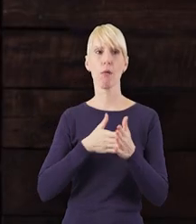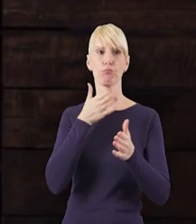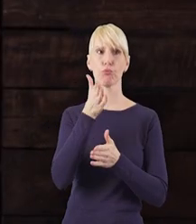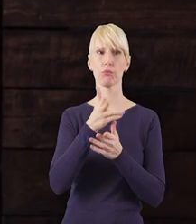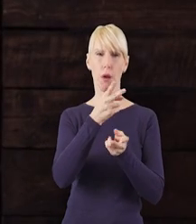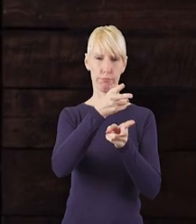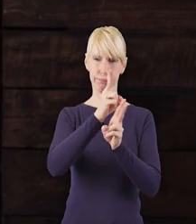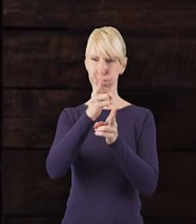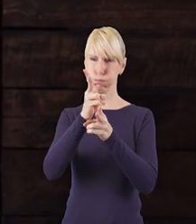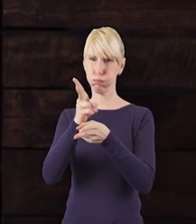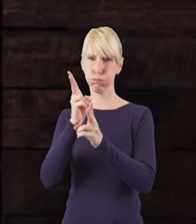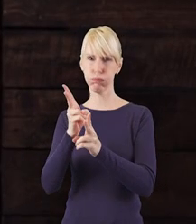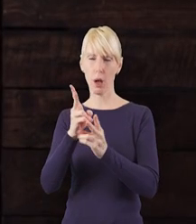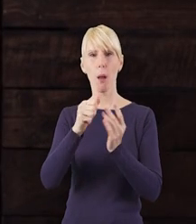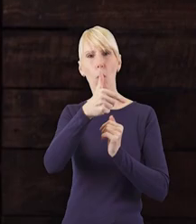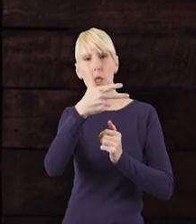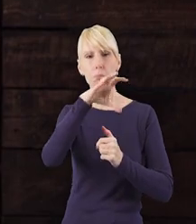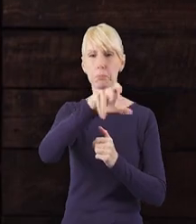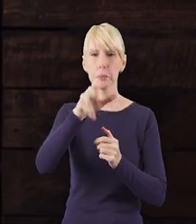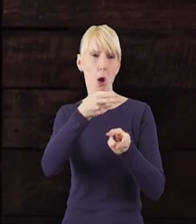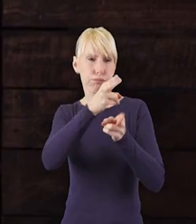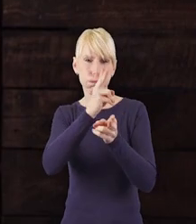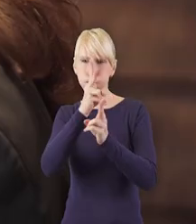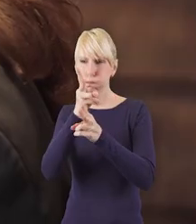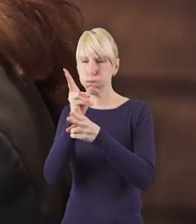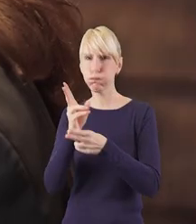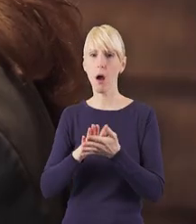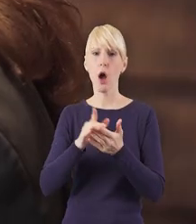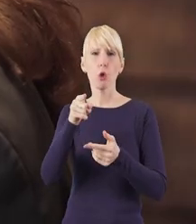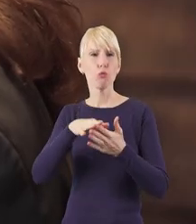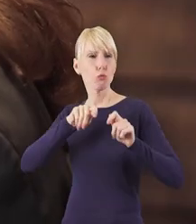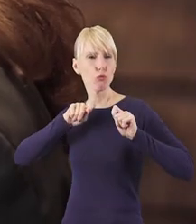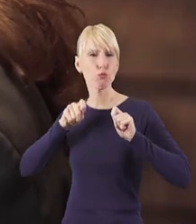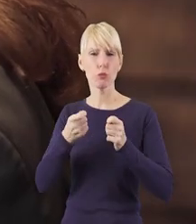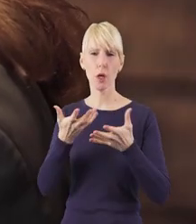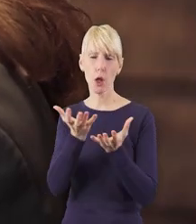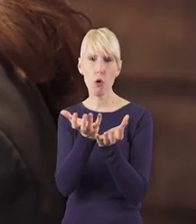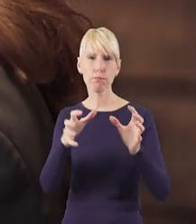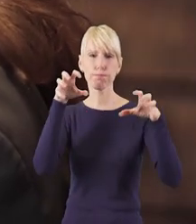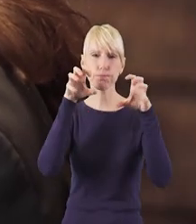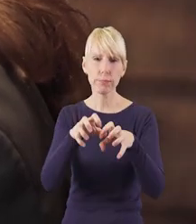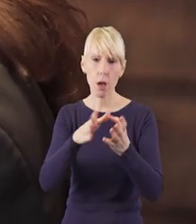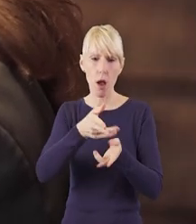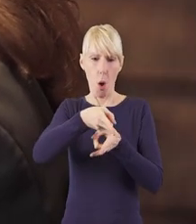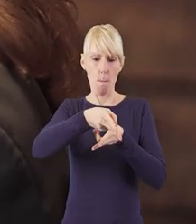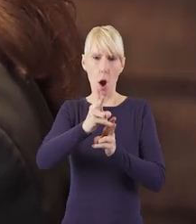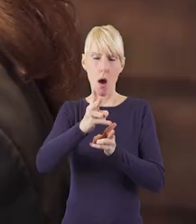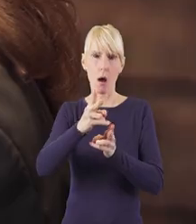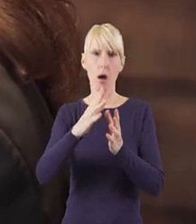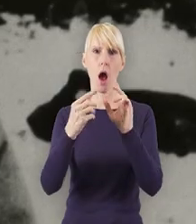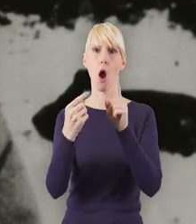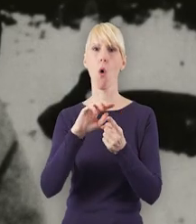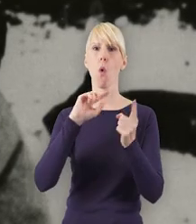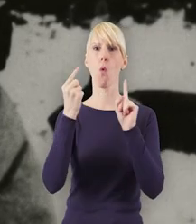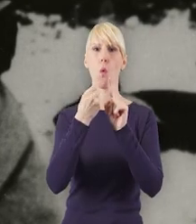rozstrzeliwano pojedynczo lub w kilkuosobowych grupach, zmuszając ich do wejścia do wykopanego dołu, a następnie mordując strzałem w tył